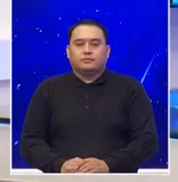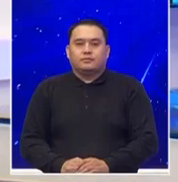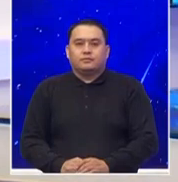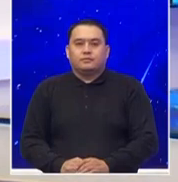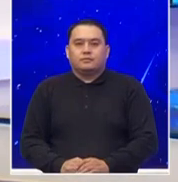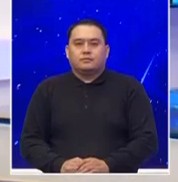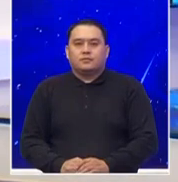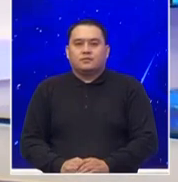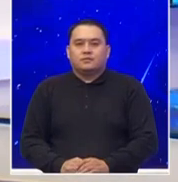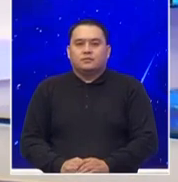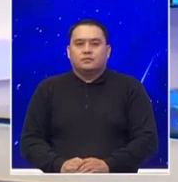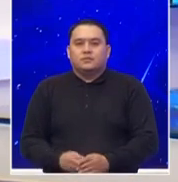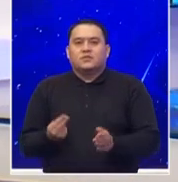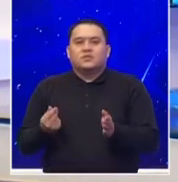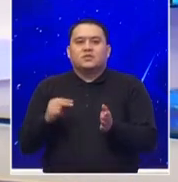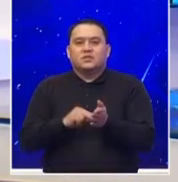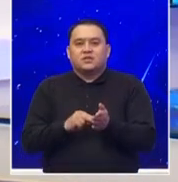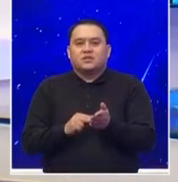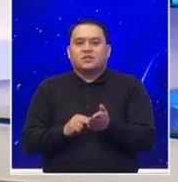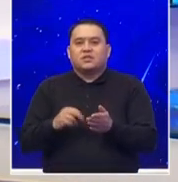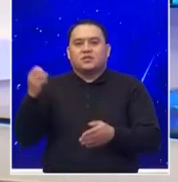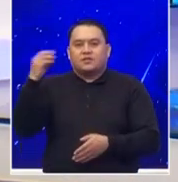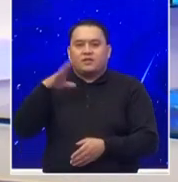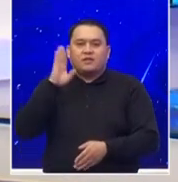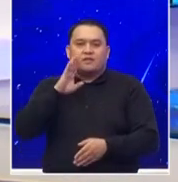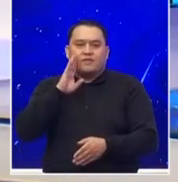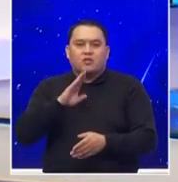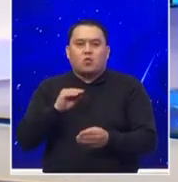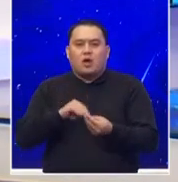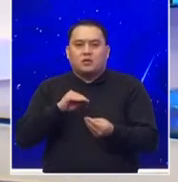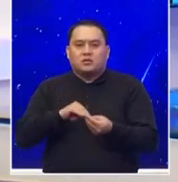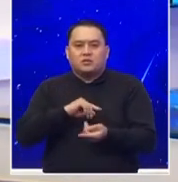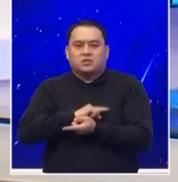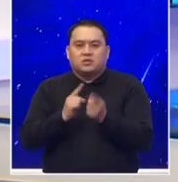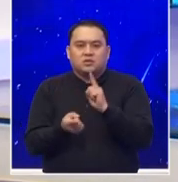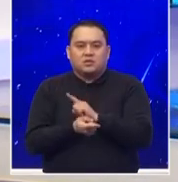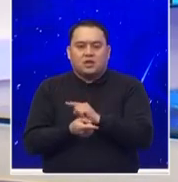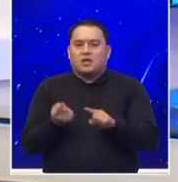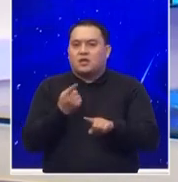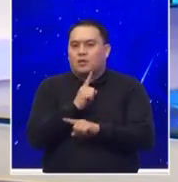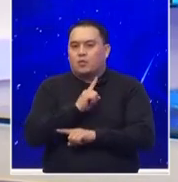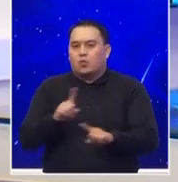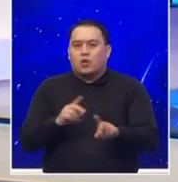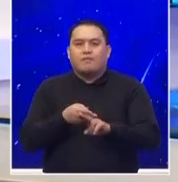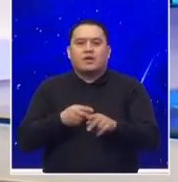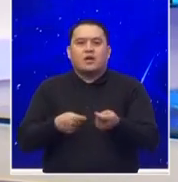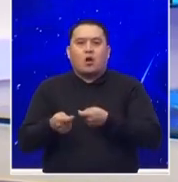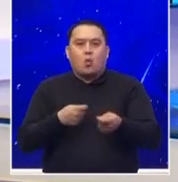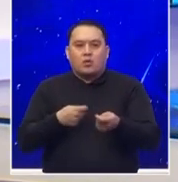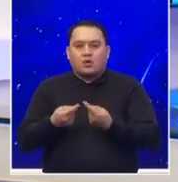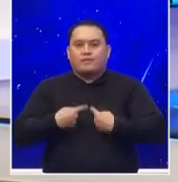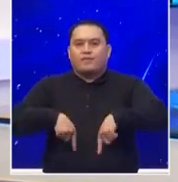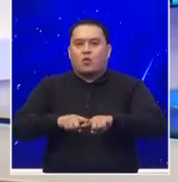В наступившем году тарифы на коммунальные услуги останутся без изменений. Об этом сообщили в Комитете по регулированию